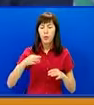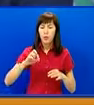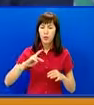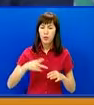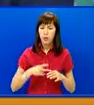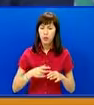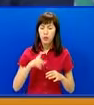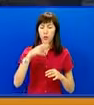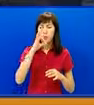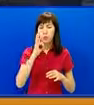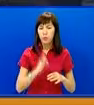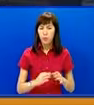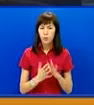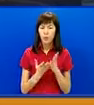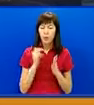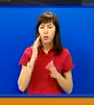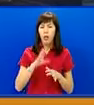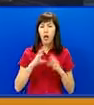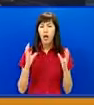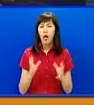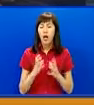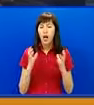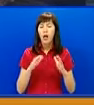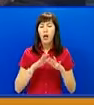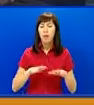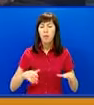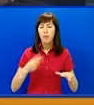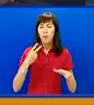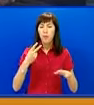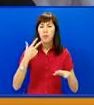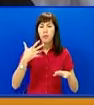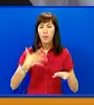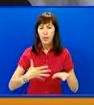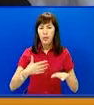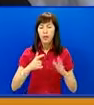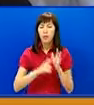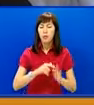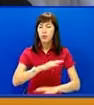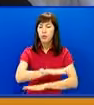тенге. 100% книгами будут обеспечены ученики 2-х, 5-х и 7-х классов.